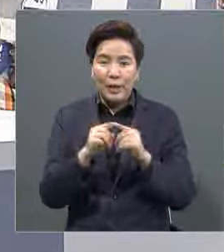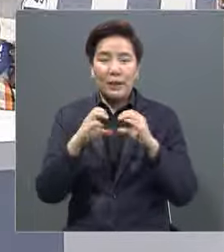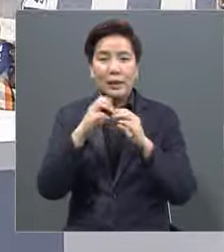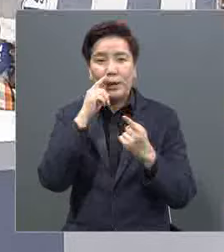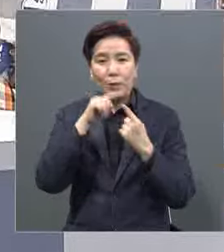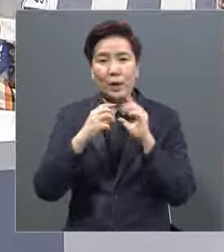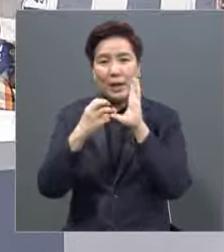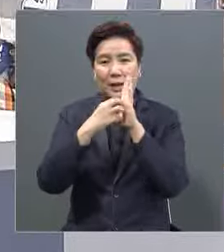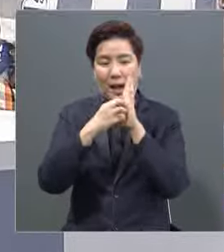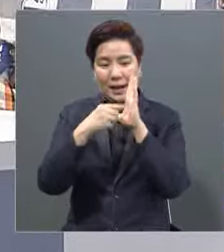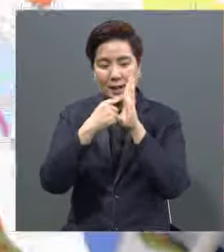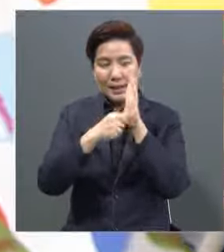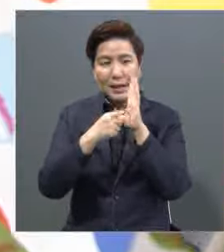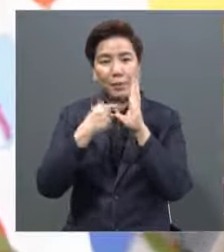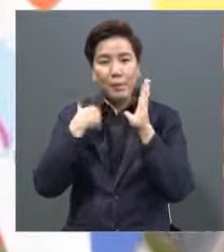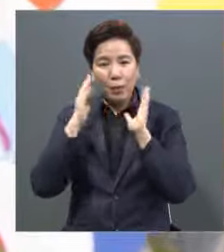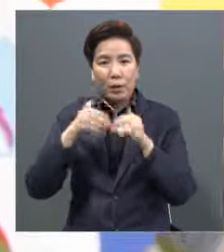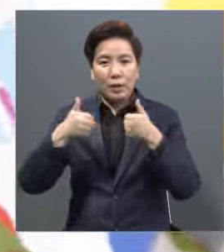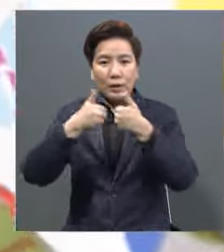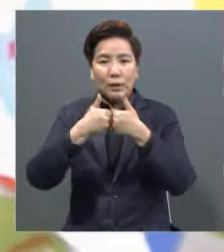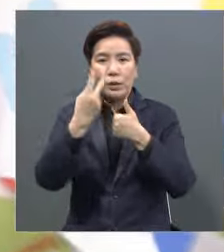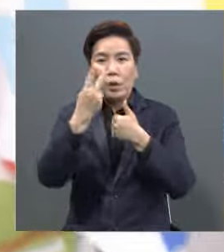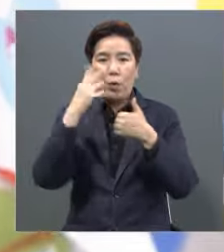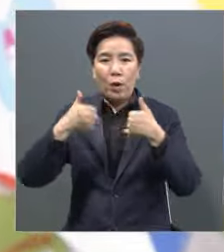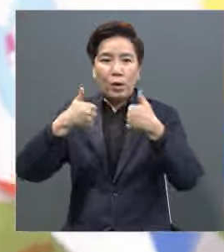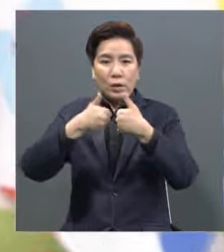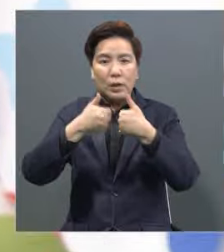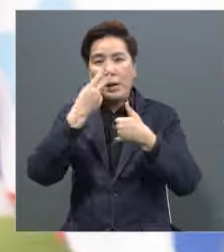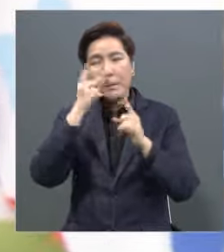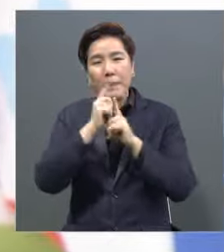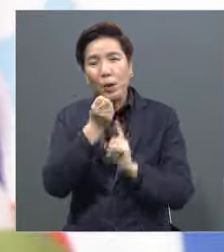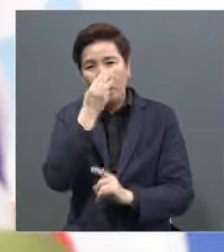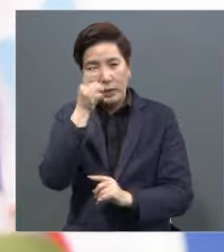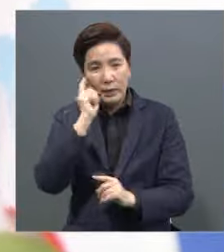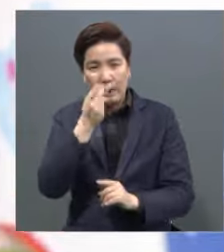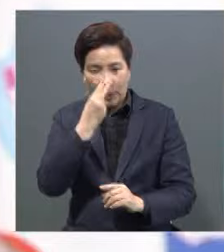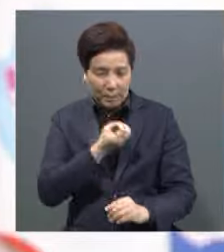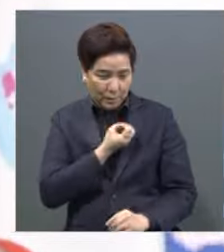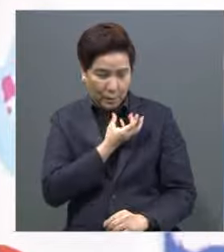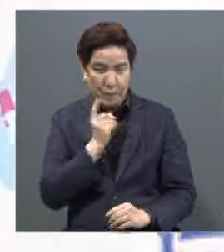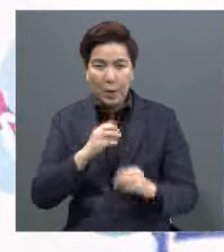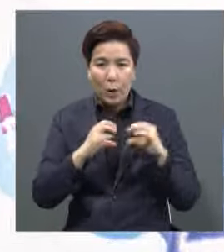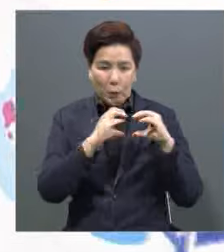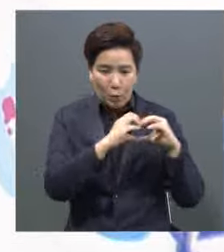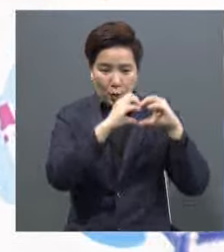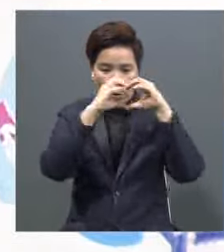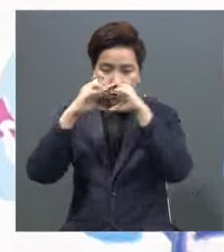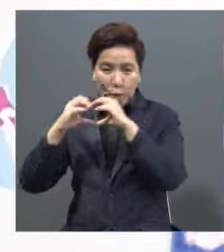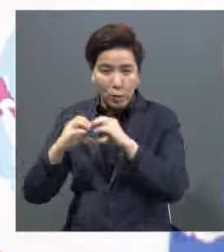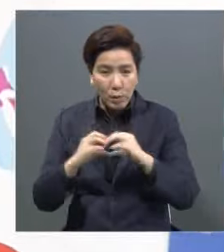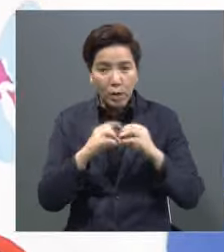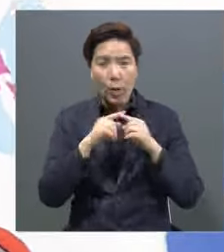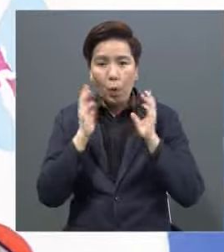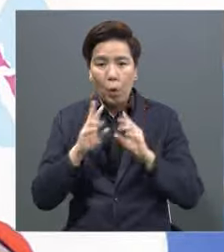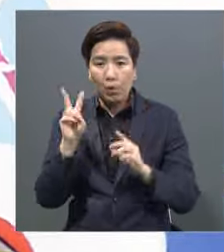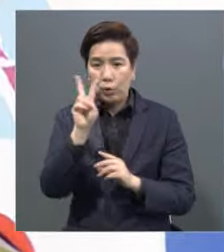คะแล้วตรงกลางของหัวใจเนี่ยเนี่ยมีคน 2คนนี่นี่คือเราเห็นเป็นดอกไม้แต่จริงๆแต่ละกลีบเนี่ยคือหัวใจใช่เป็นหัวใจแล้วก็จะมี